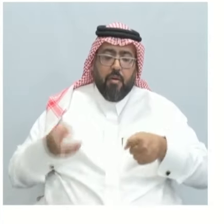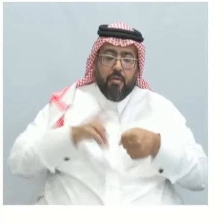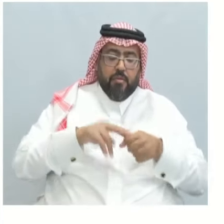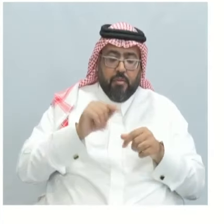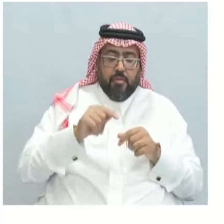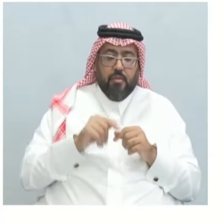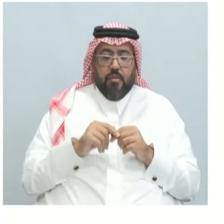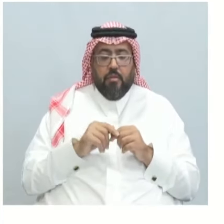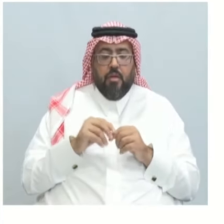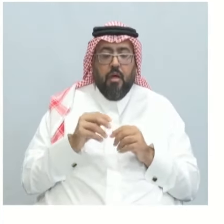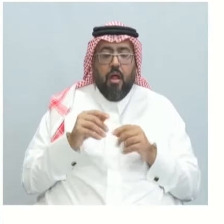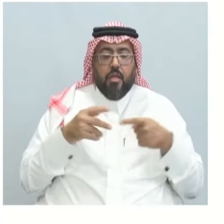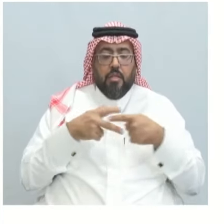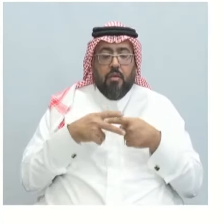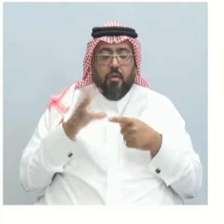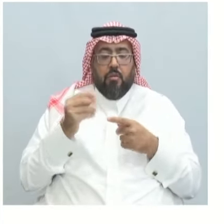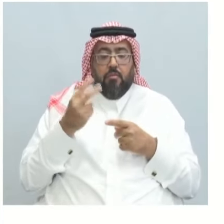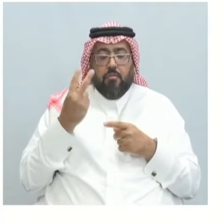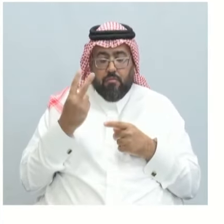يشير اليه السهم رقم